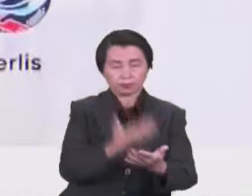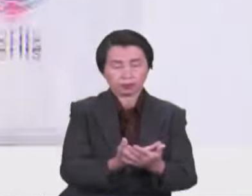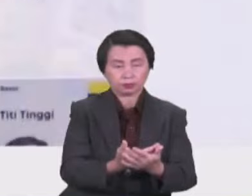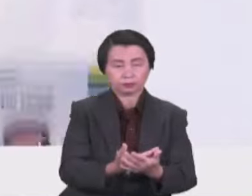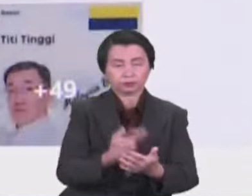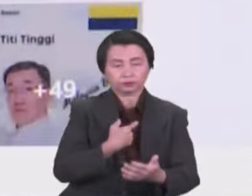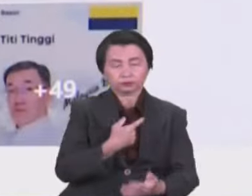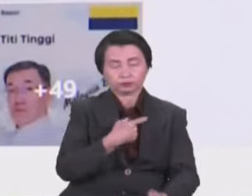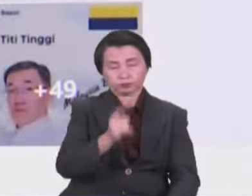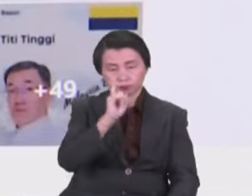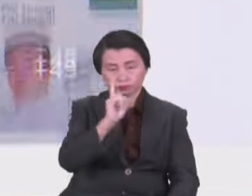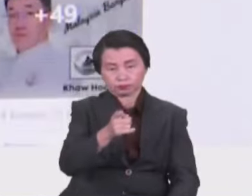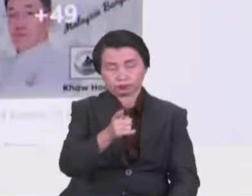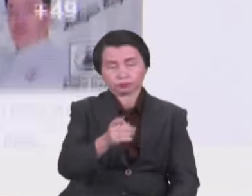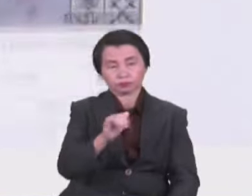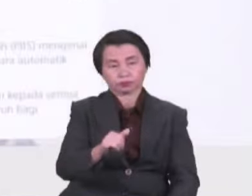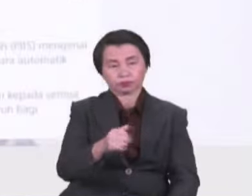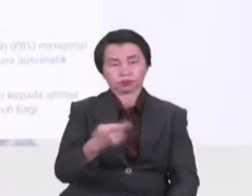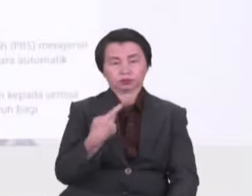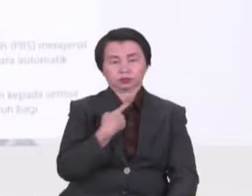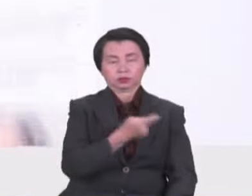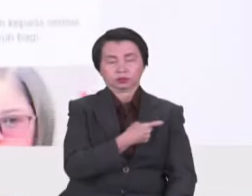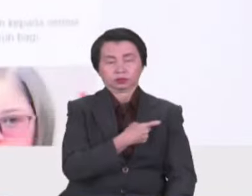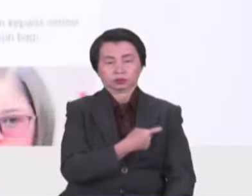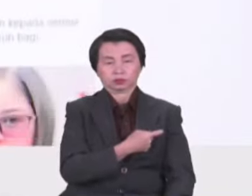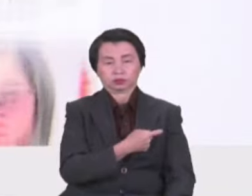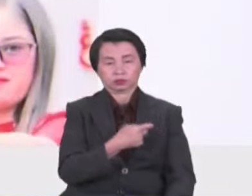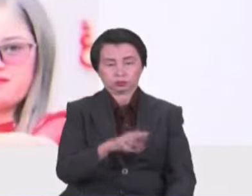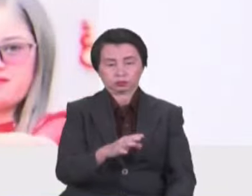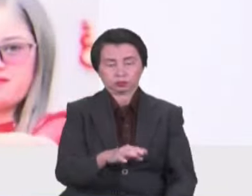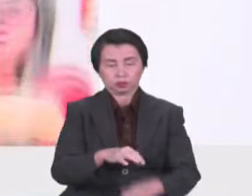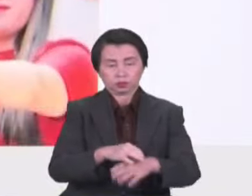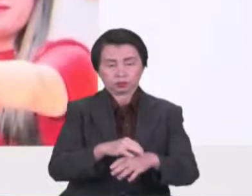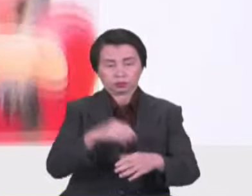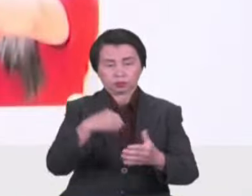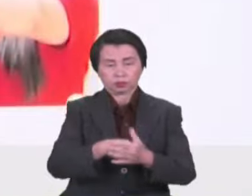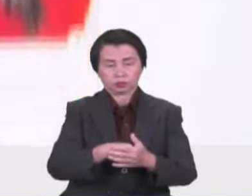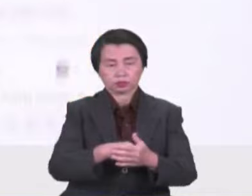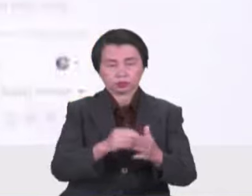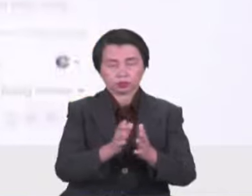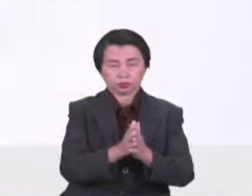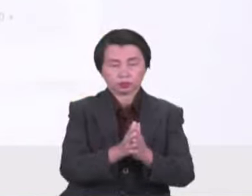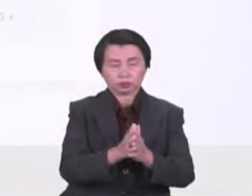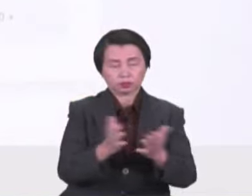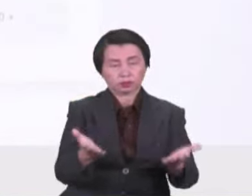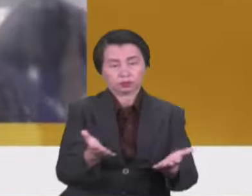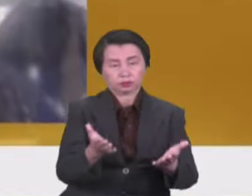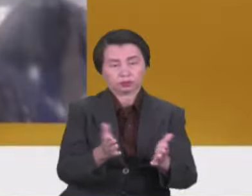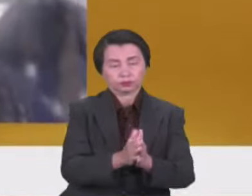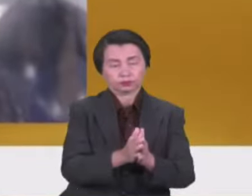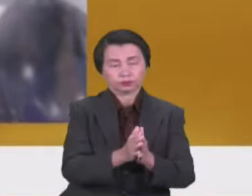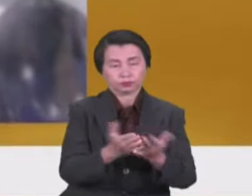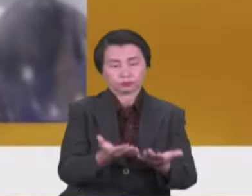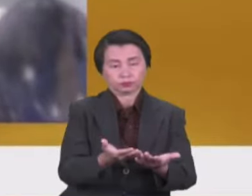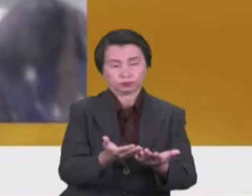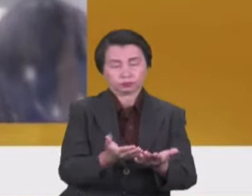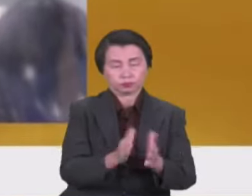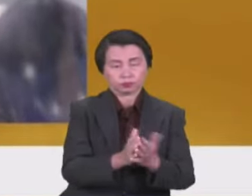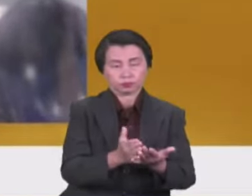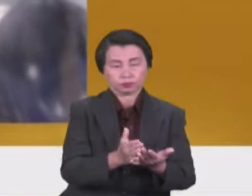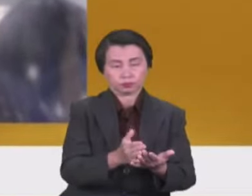cepat. Pastikan yang kita lapas ataupun tulis dalam kita punya media sosial